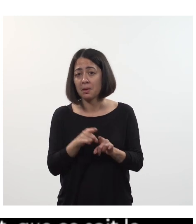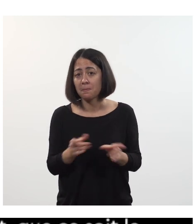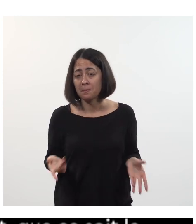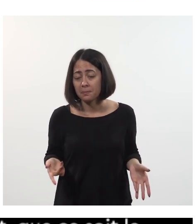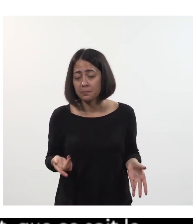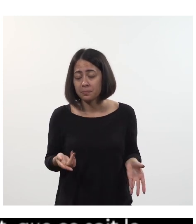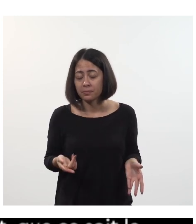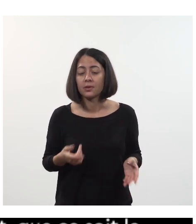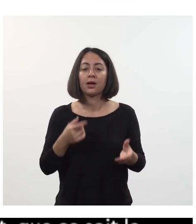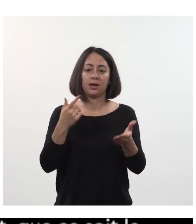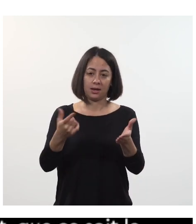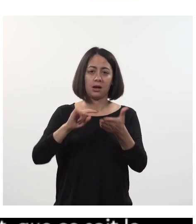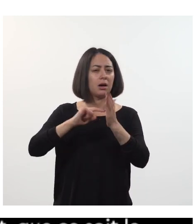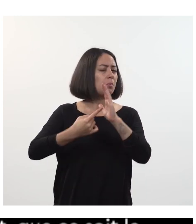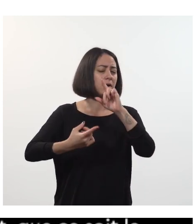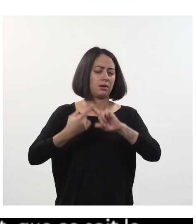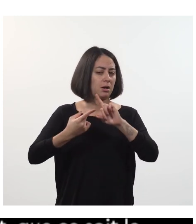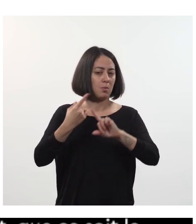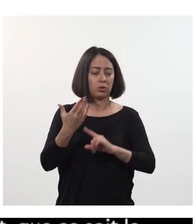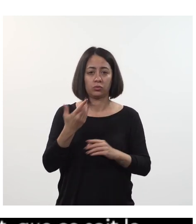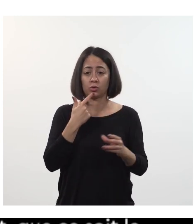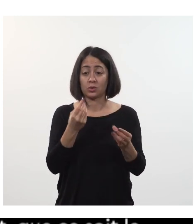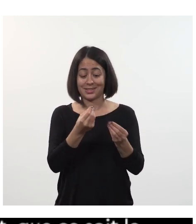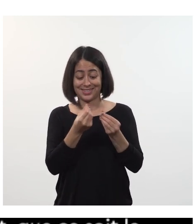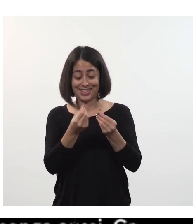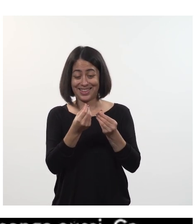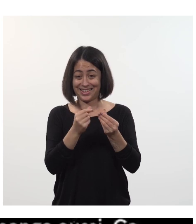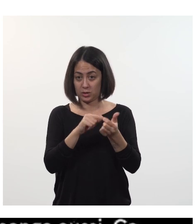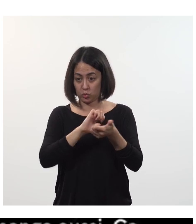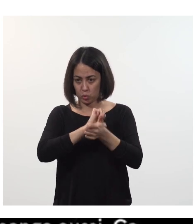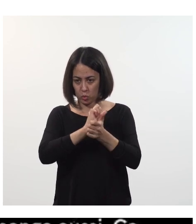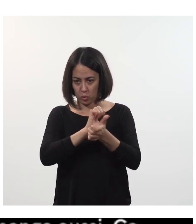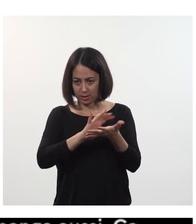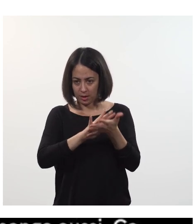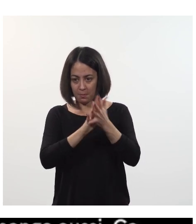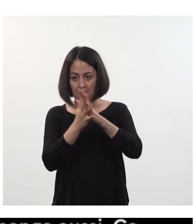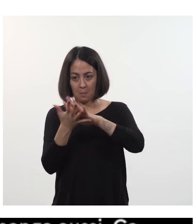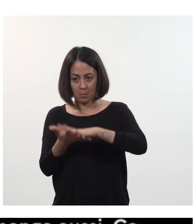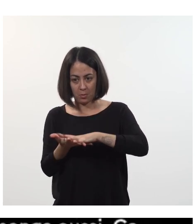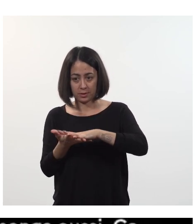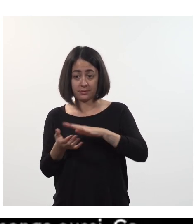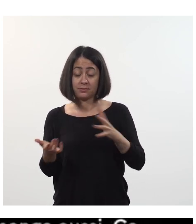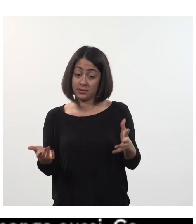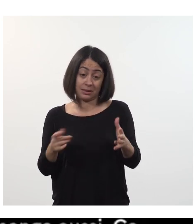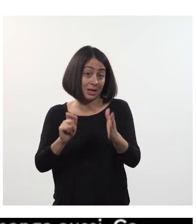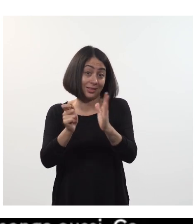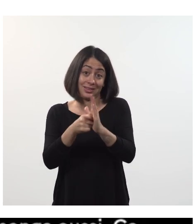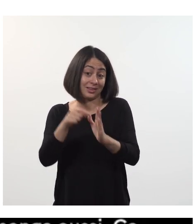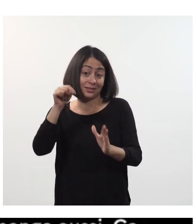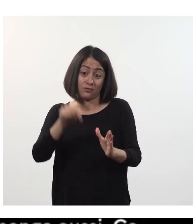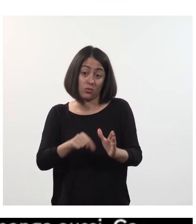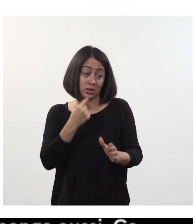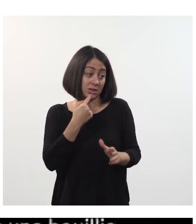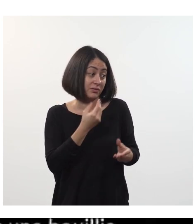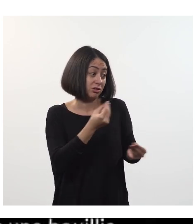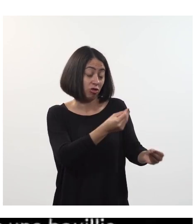le point le plus important, hein, c'est que la texture modifiée, à un moment donné, elle est nécessaire. Donc, pour l'acceptation, c'est vraiment